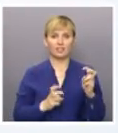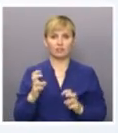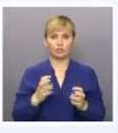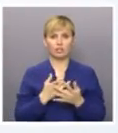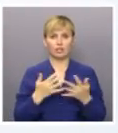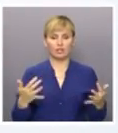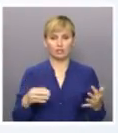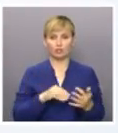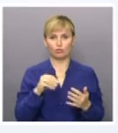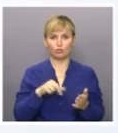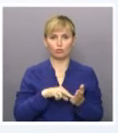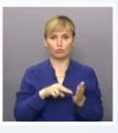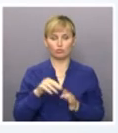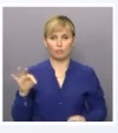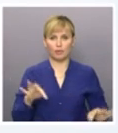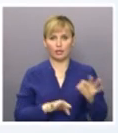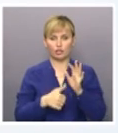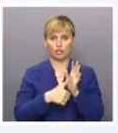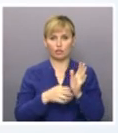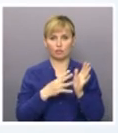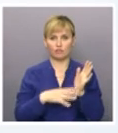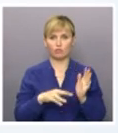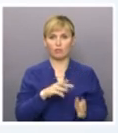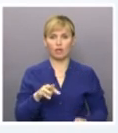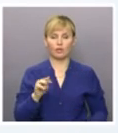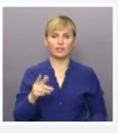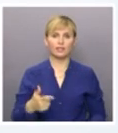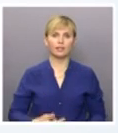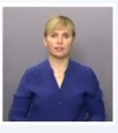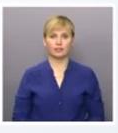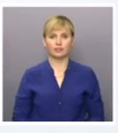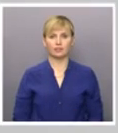йодированной соли. Стоимость проекта 690 миллионов тенге.